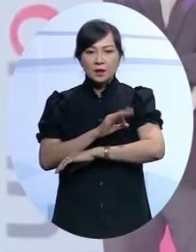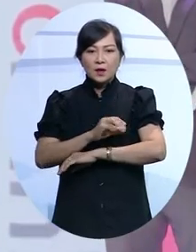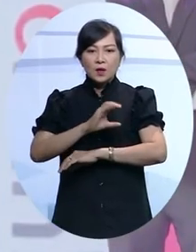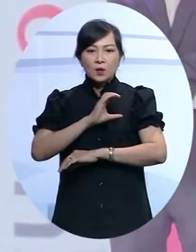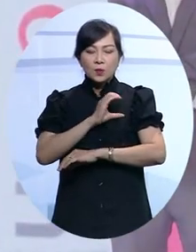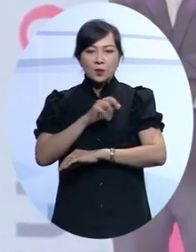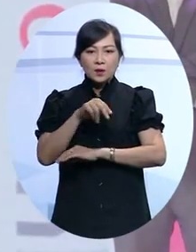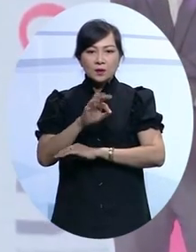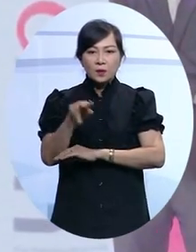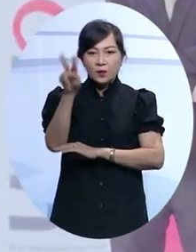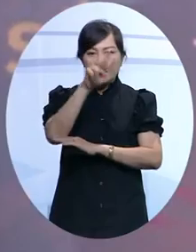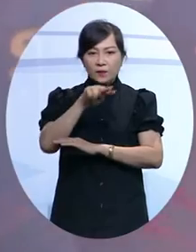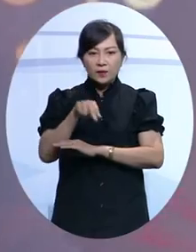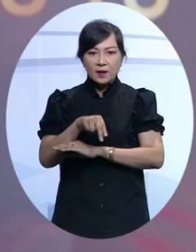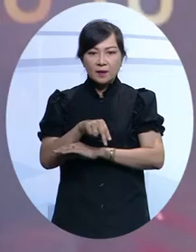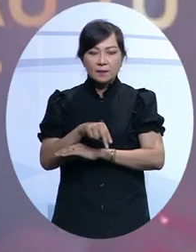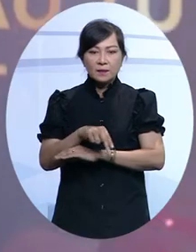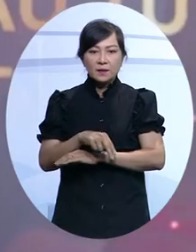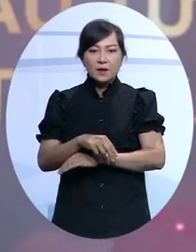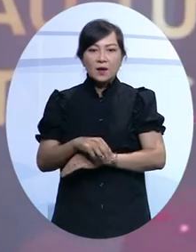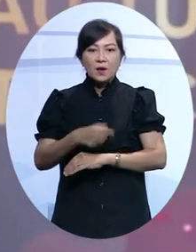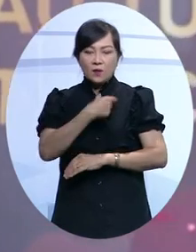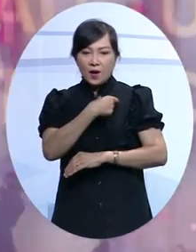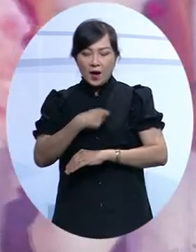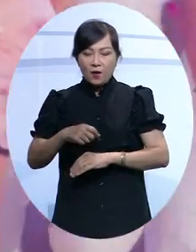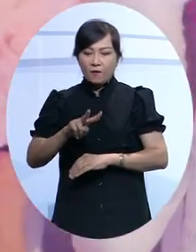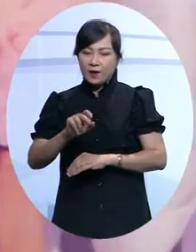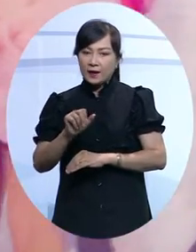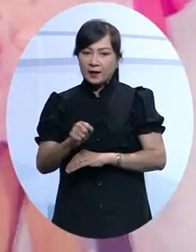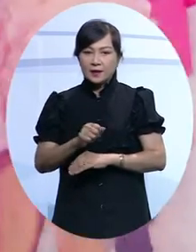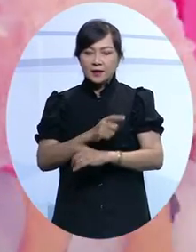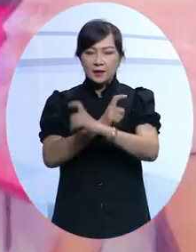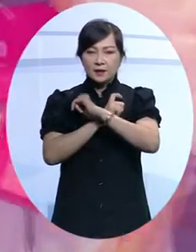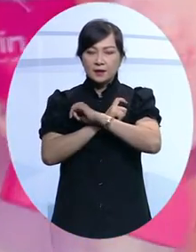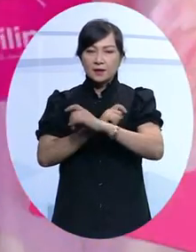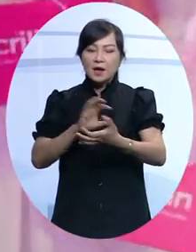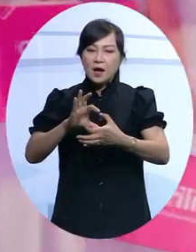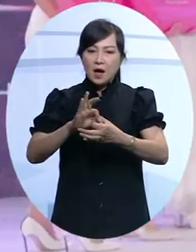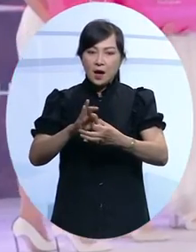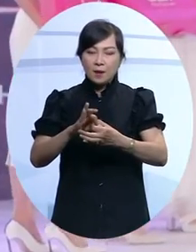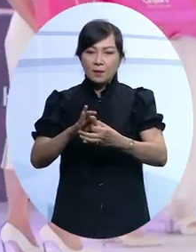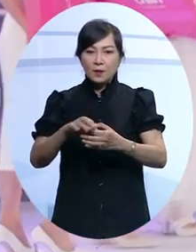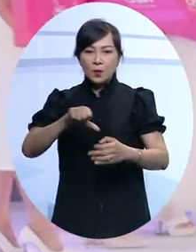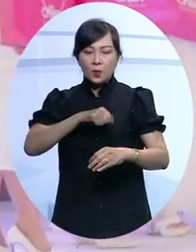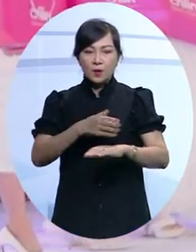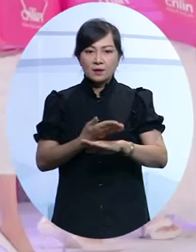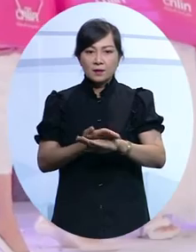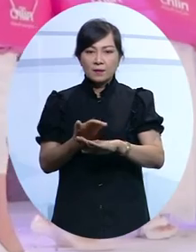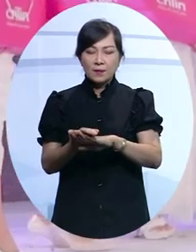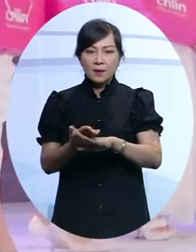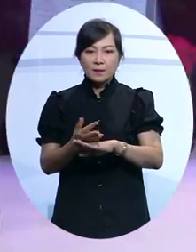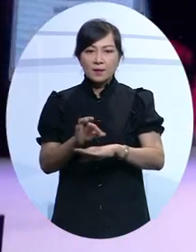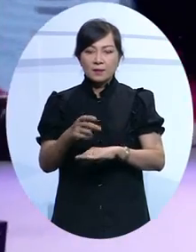quản của Natural Việt Nam và Á hậu Đỗ Thị Vân Anh, đại sứ thương hiệu Dova Group, đã ký kết hợp tác phân phối độc quyền sản phẩm cho Dova